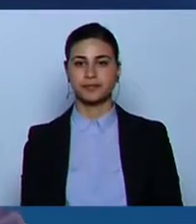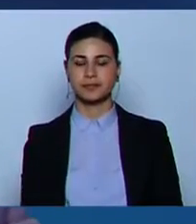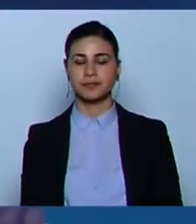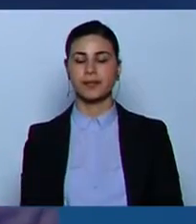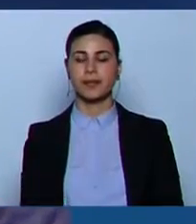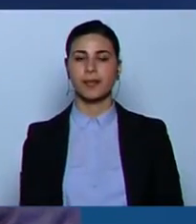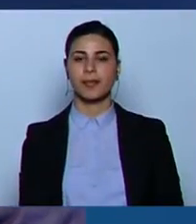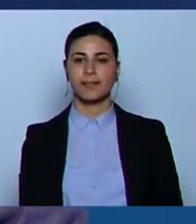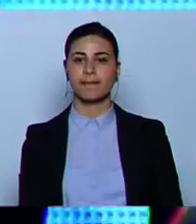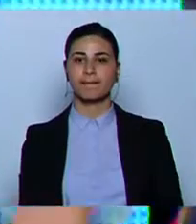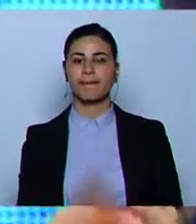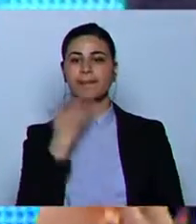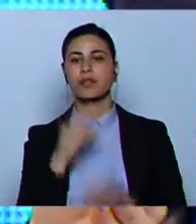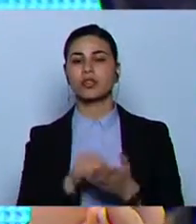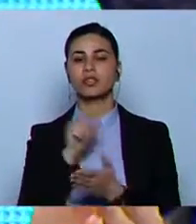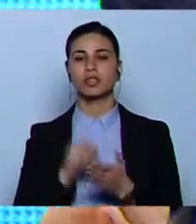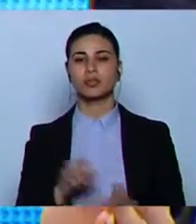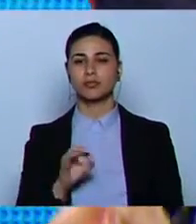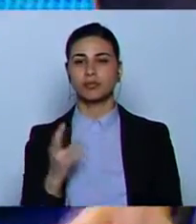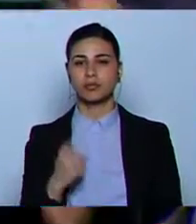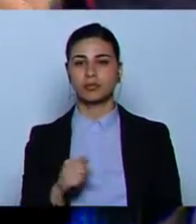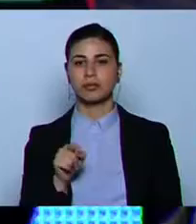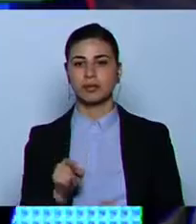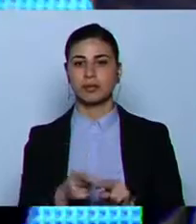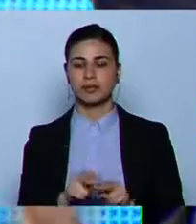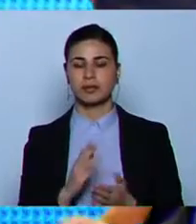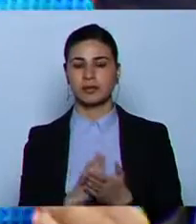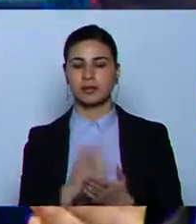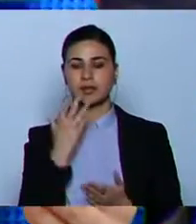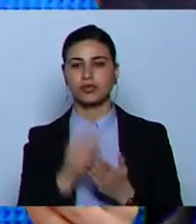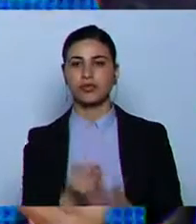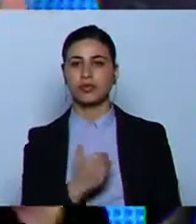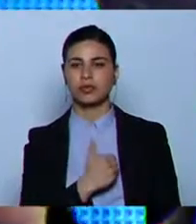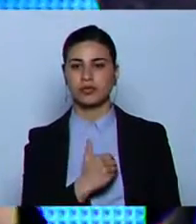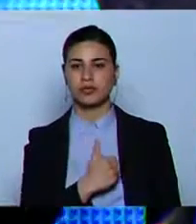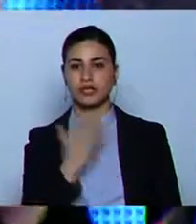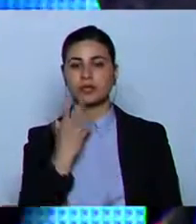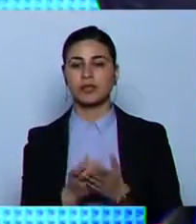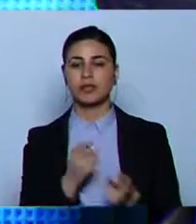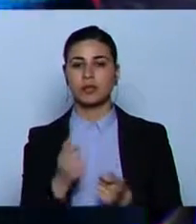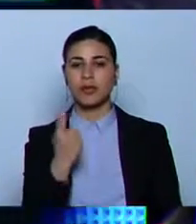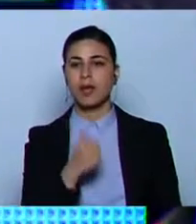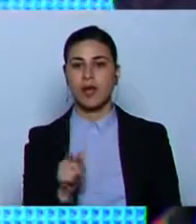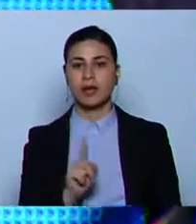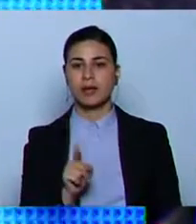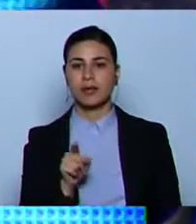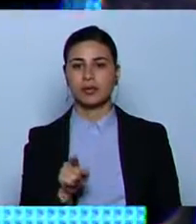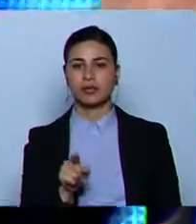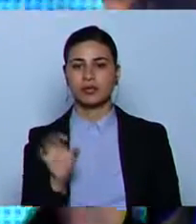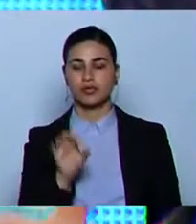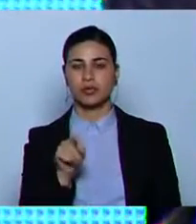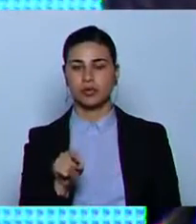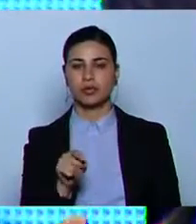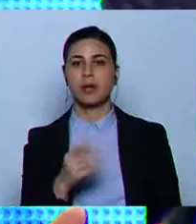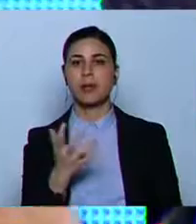ჩვენი კონკრეტული შეკითხვა და შეთავაზება სწორედ ეგ არის. ჩვენ გვინდა თვითმართველობა, რომელიც არა მარტო სკვერზე და